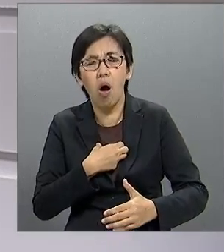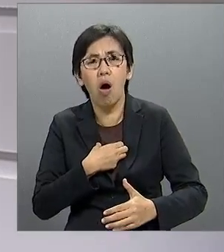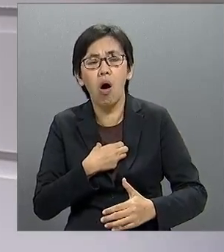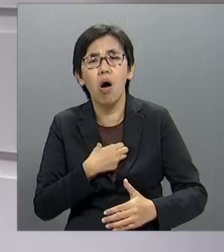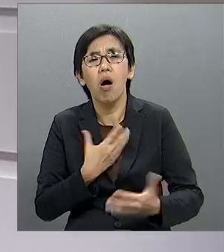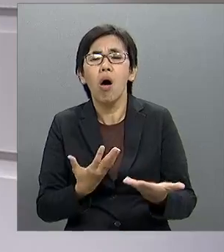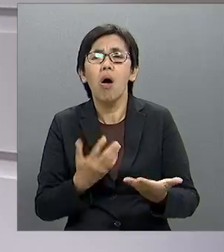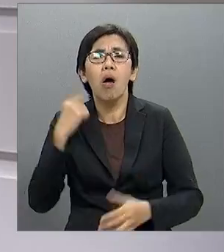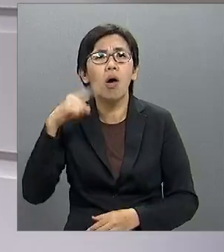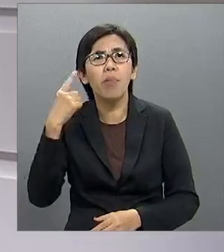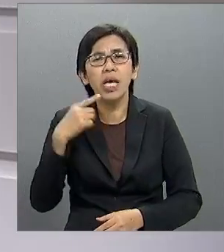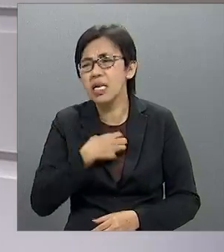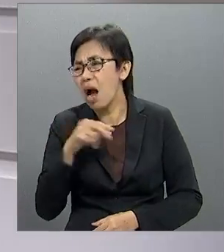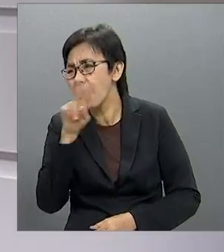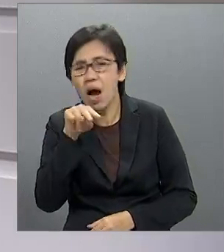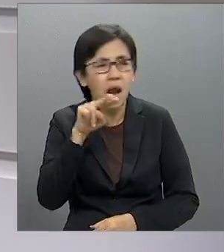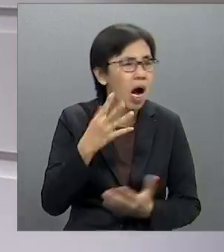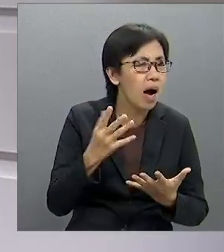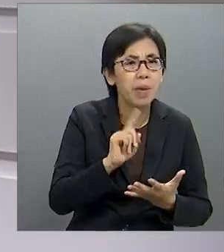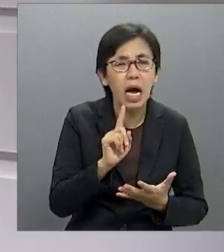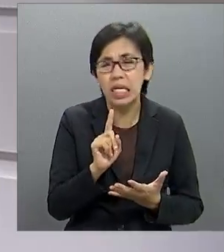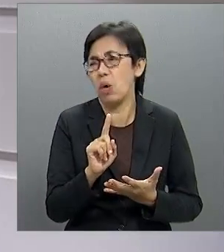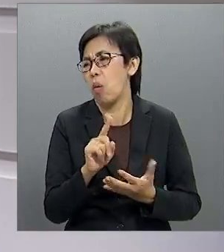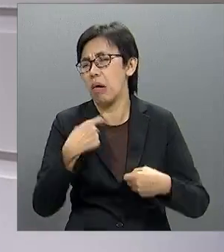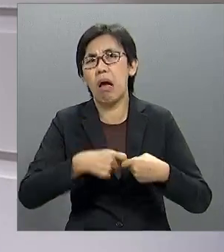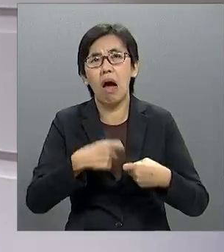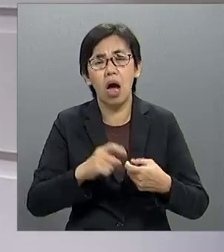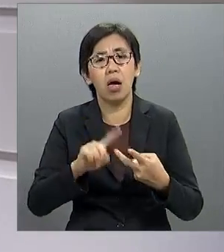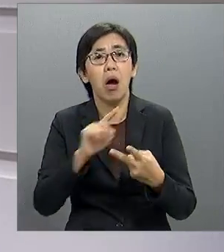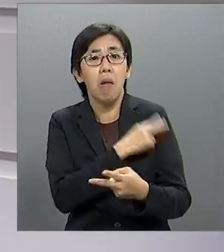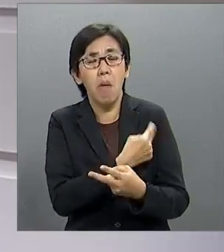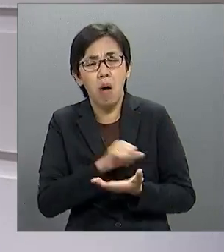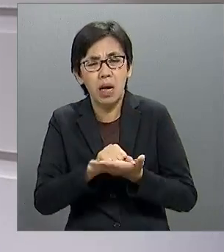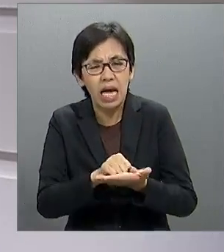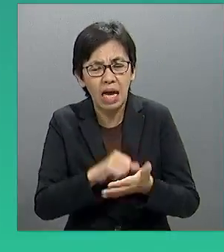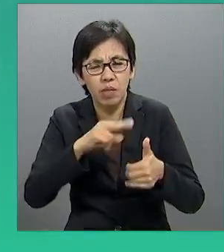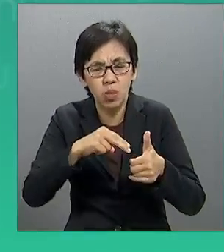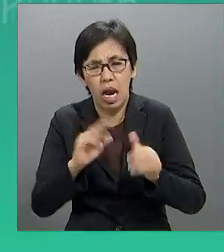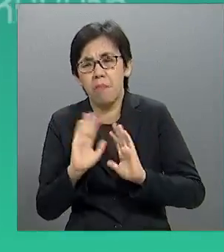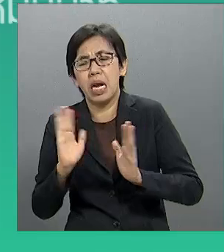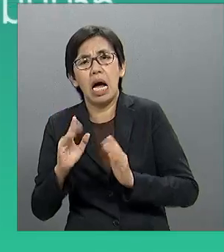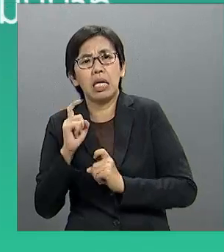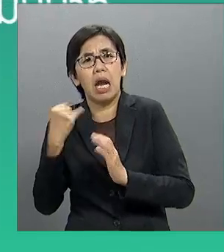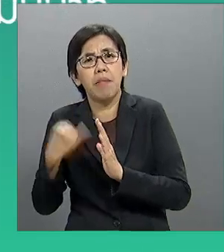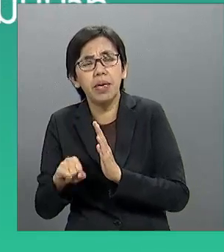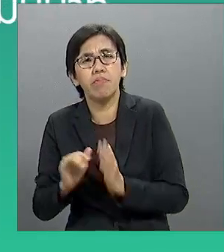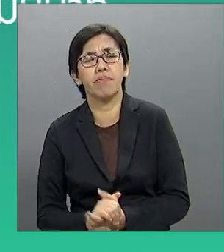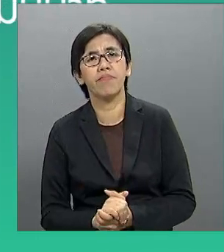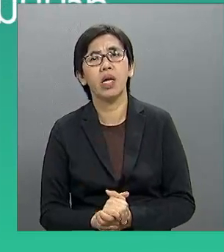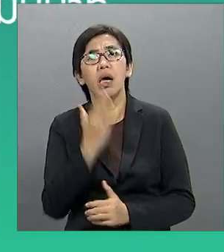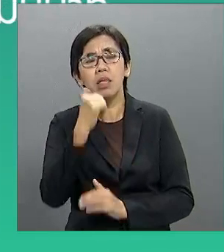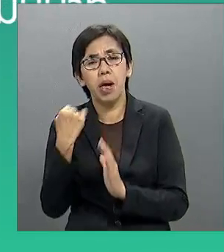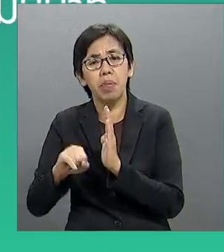หญิงจะหาบริการผู้หญิงก็เสี่ยงหมอจะให้บริการหมอก็เสี่ยงกับการผิดกฎหมายอาญา